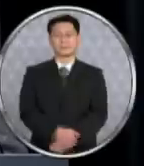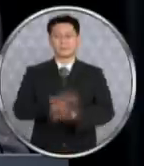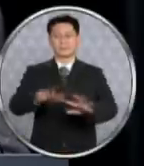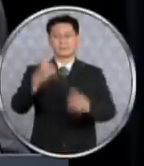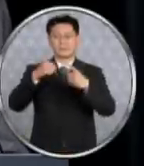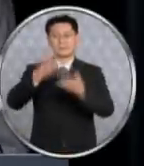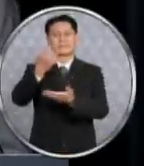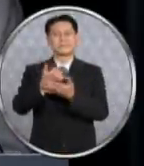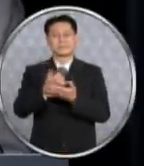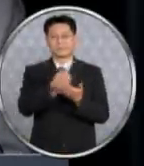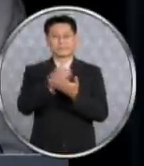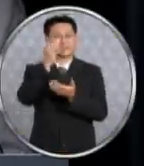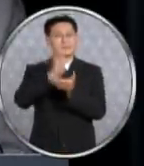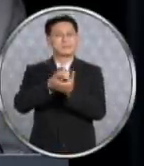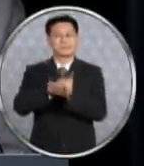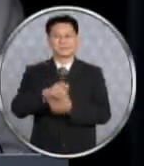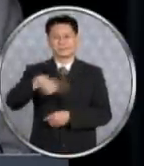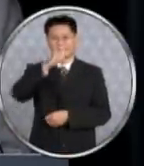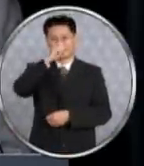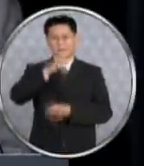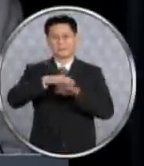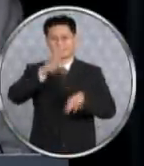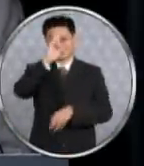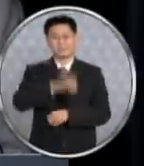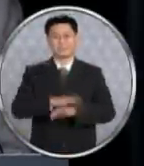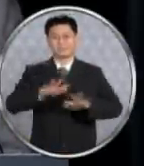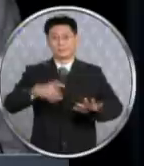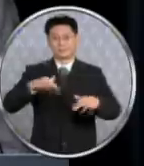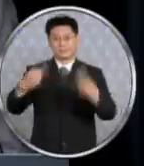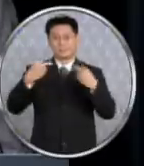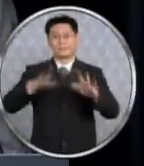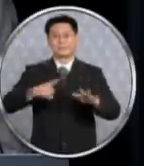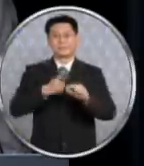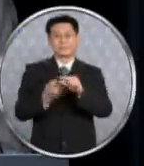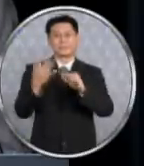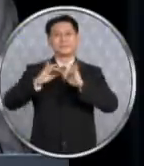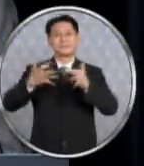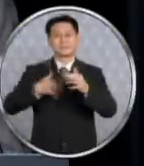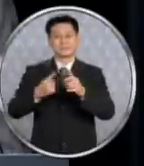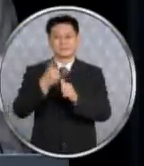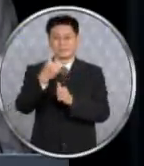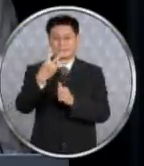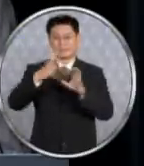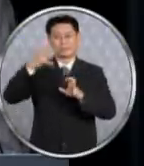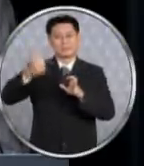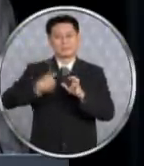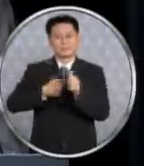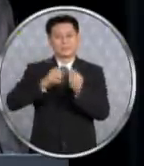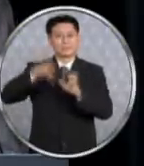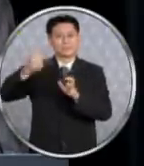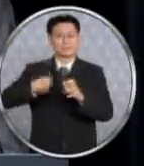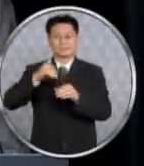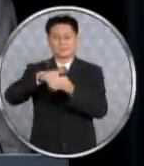现场的各位贵宾，各位观众朋友，大家午安，欢迎您一起来关心中华民国第十三任总统和副